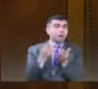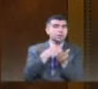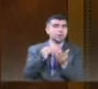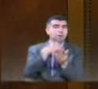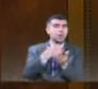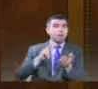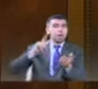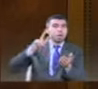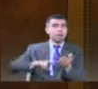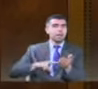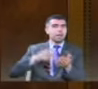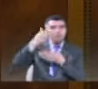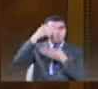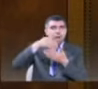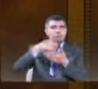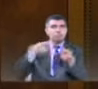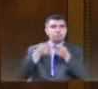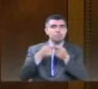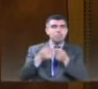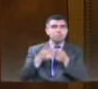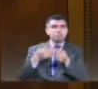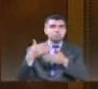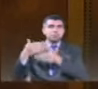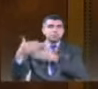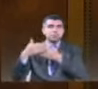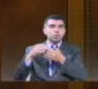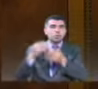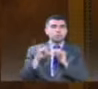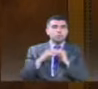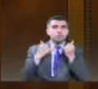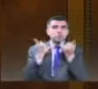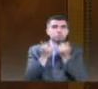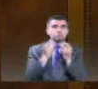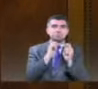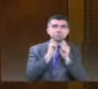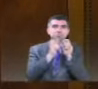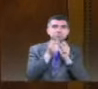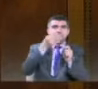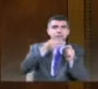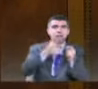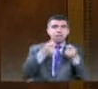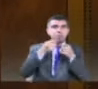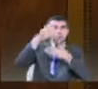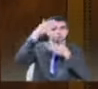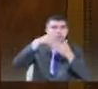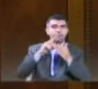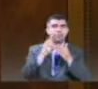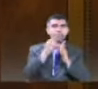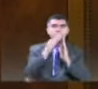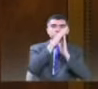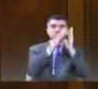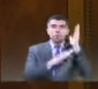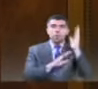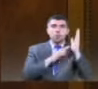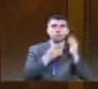الإيجابية لعلاقات المغرب الاتحاد الأوروبي والدور الجوهري الذي تطلع به المملكة داخل الفضاء